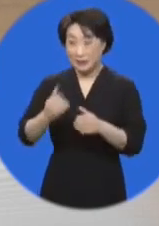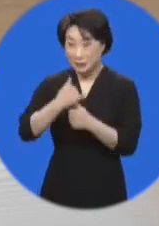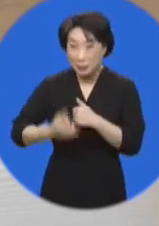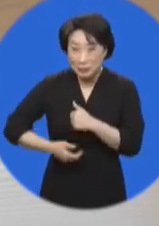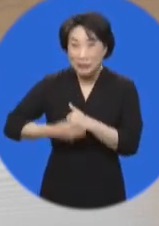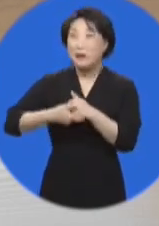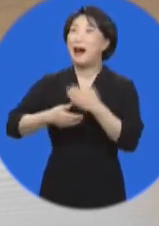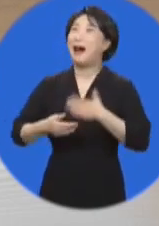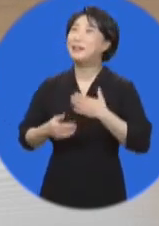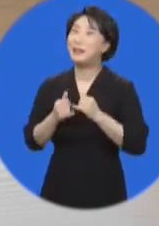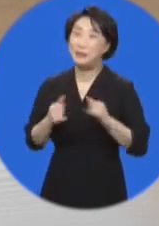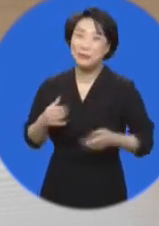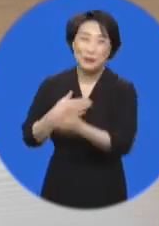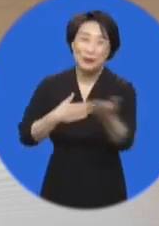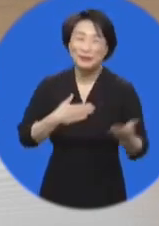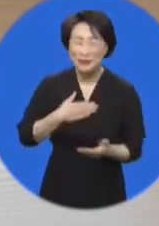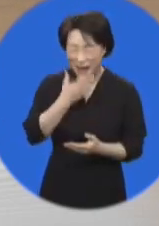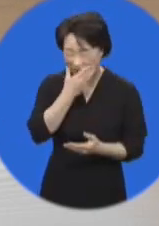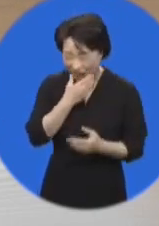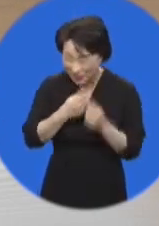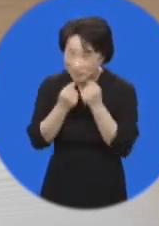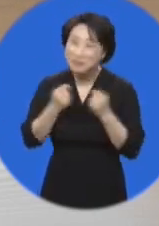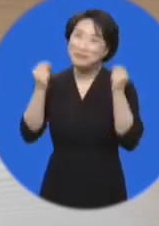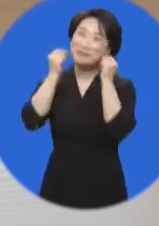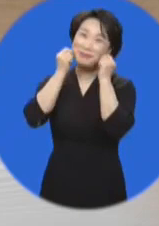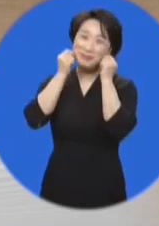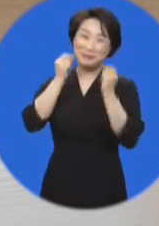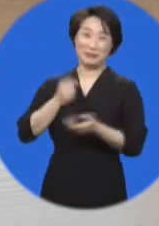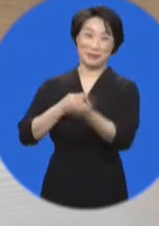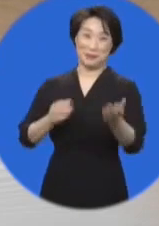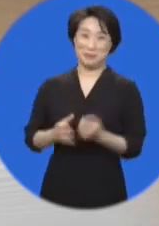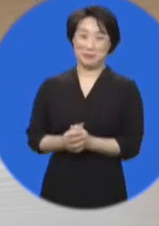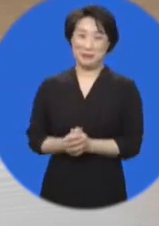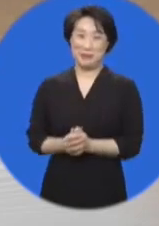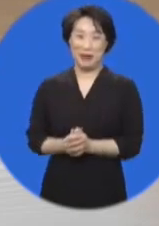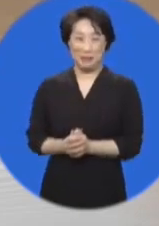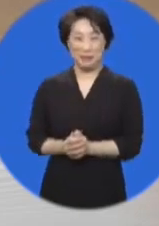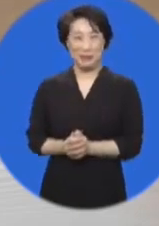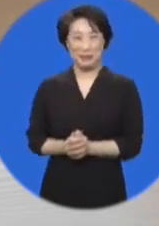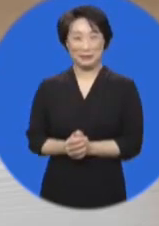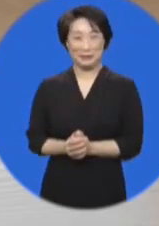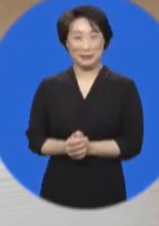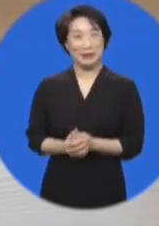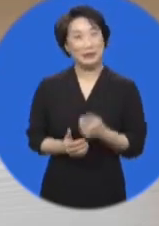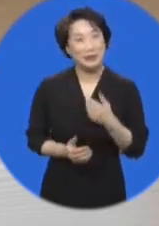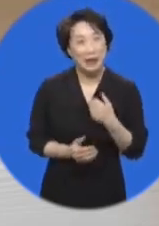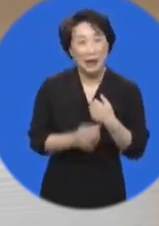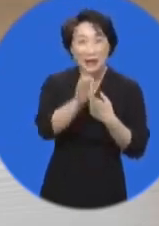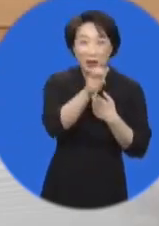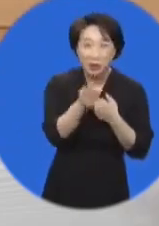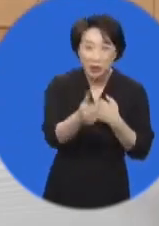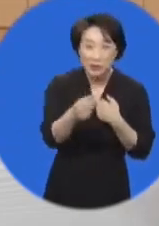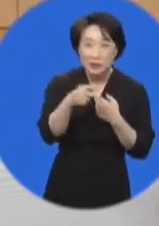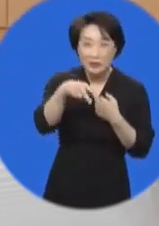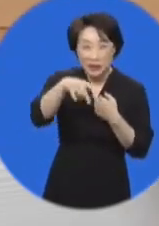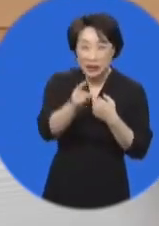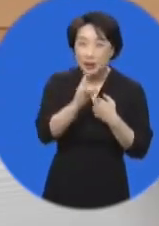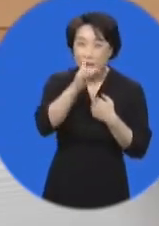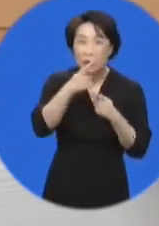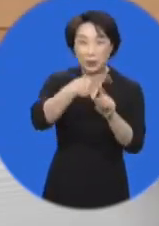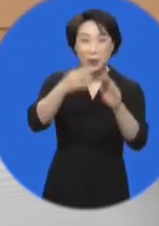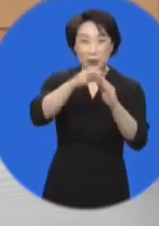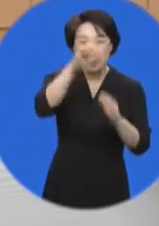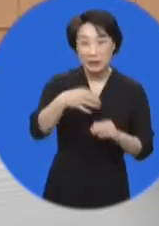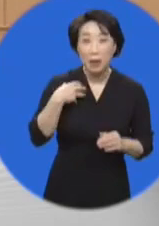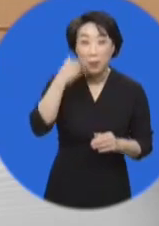섬겨주심을 아는 자는 행복합니다. 예, 제가 연세주왕교회 담임 목사